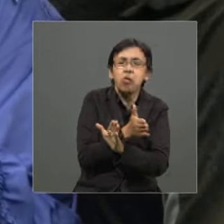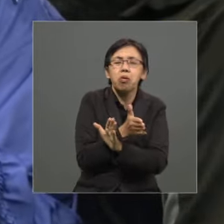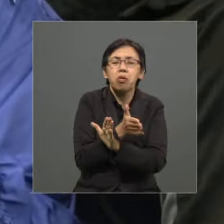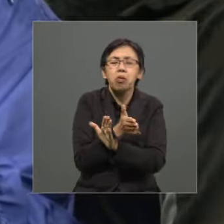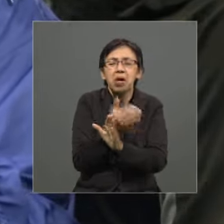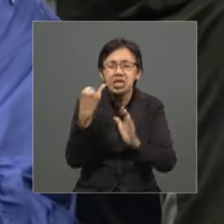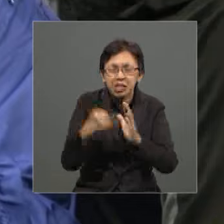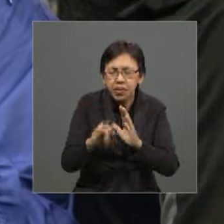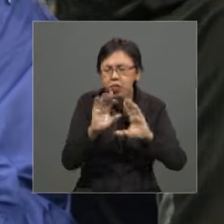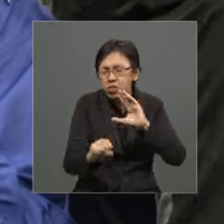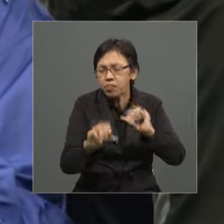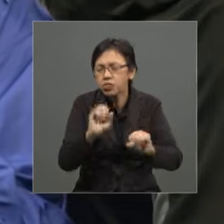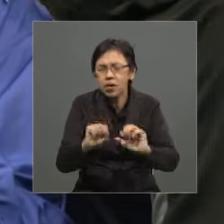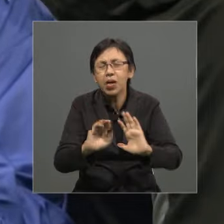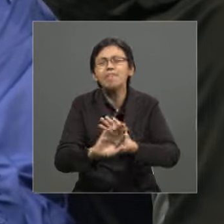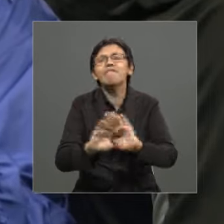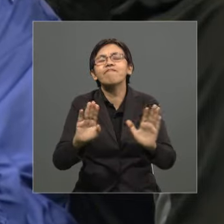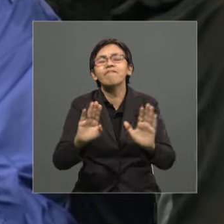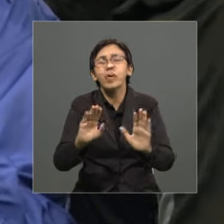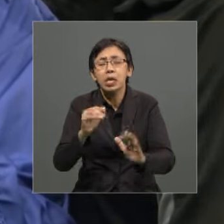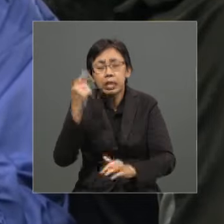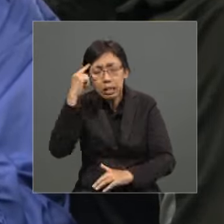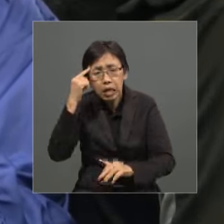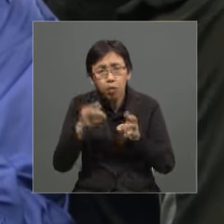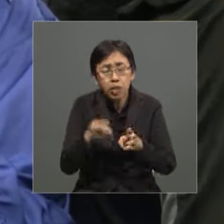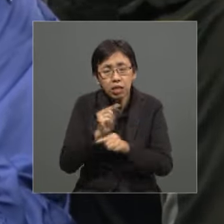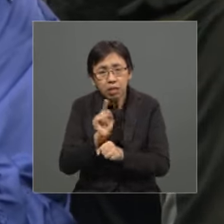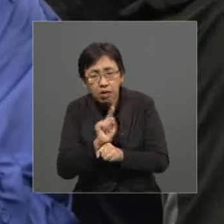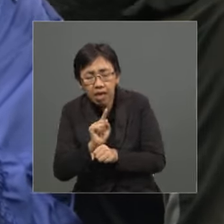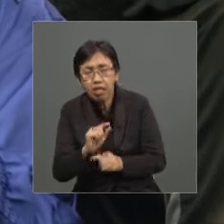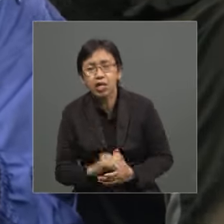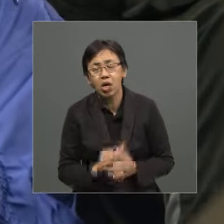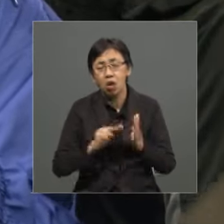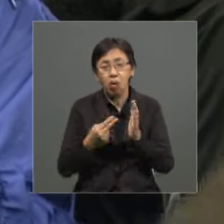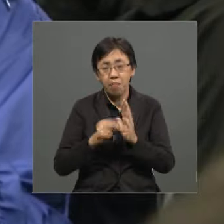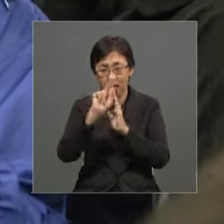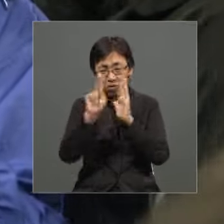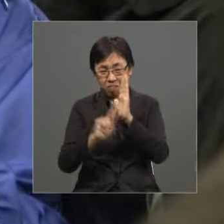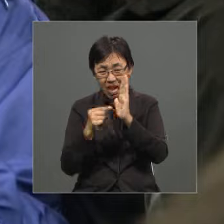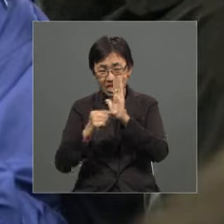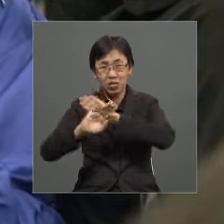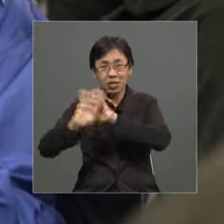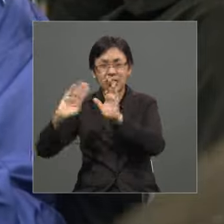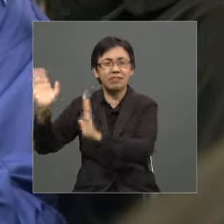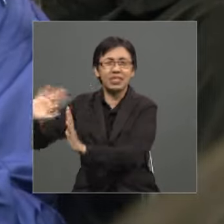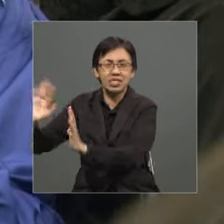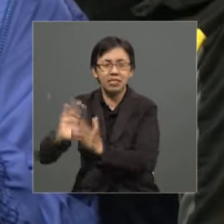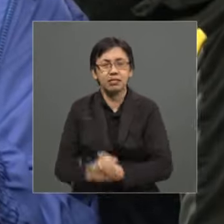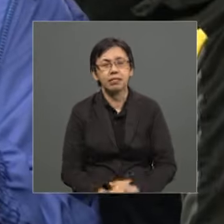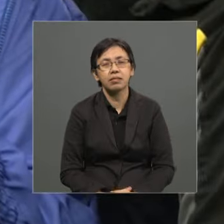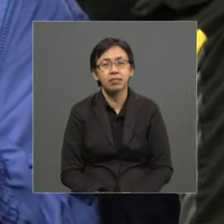ซึ่งมันก็มีมาแล้วหลายครั้งหลายหนว่าจะเอายังไงไม่ใช่ยกเลิกกฎหมายทาน